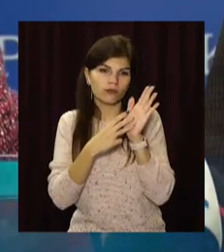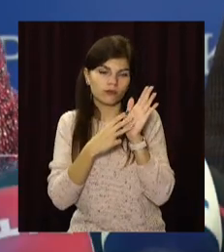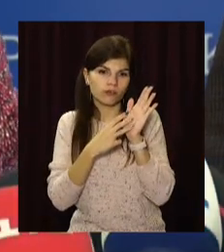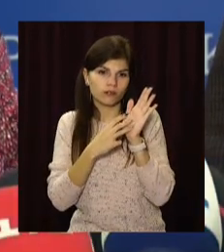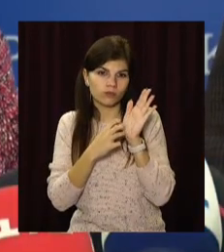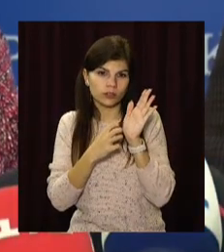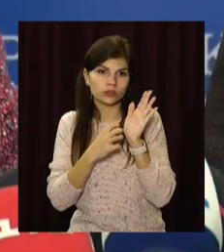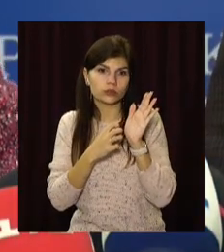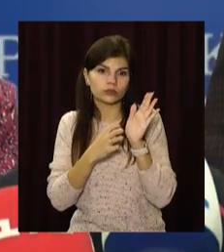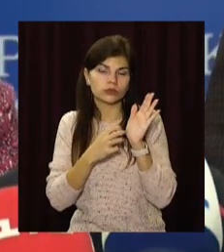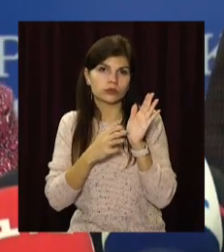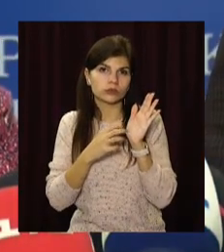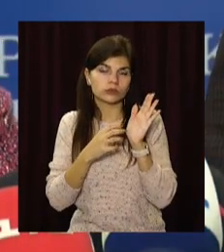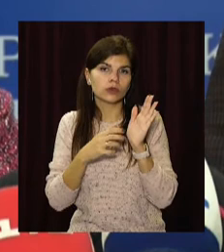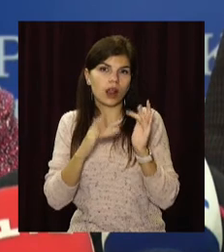4890 ліжок.